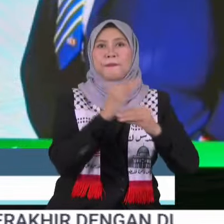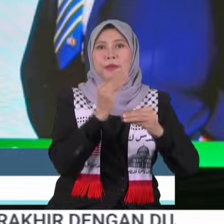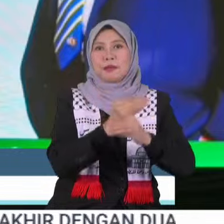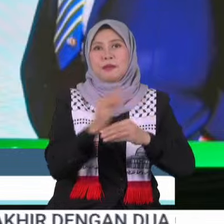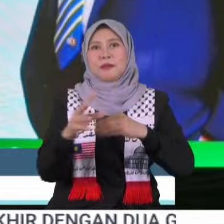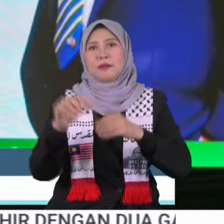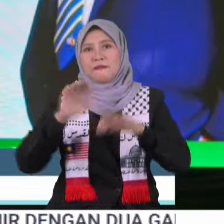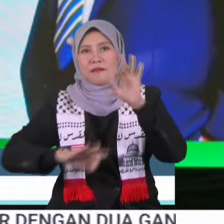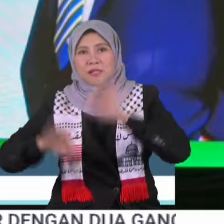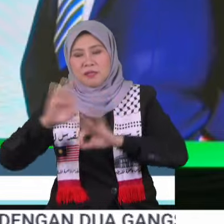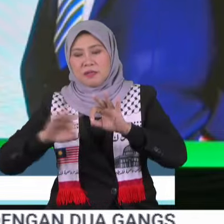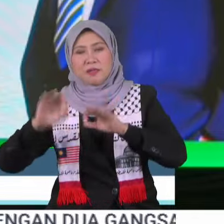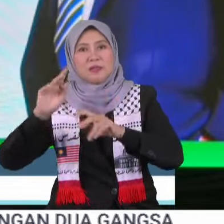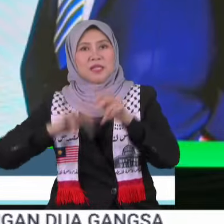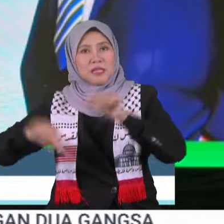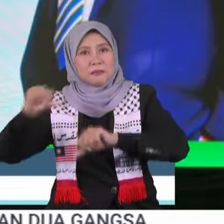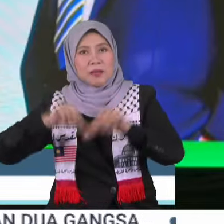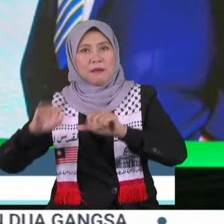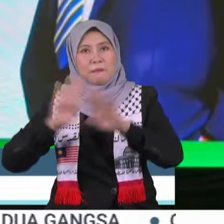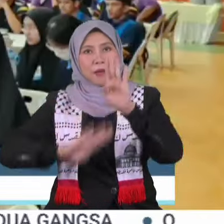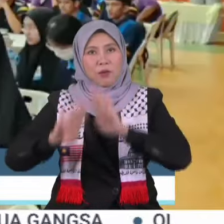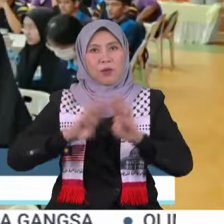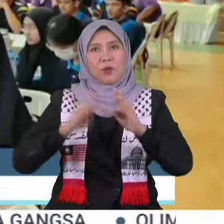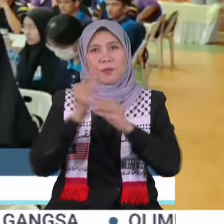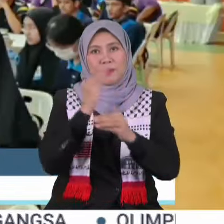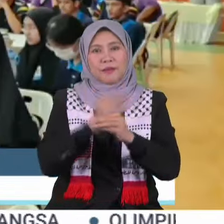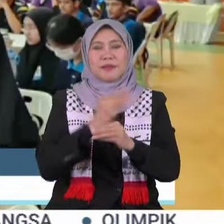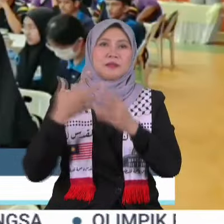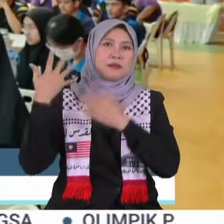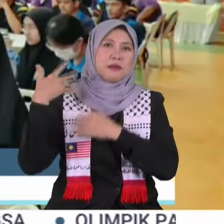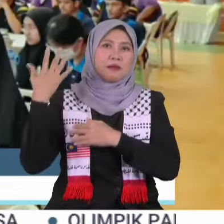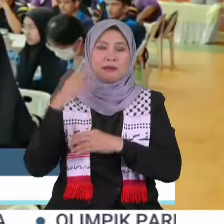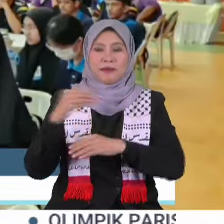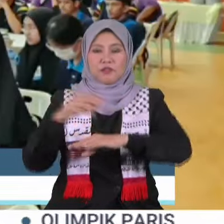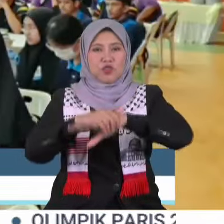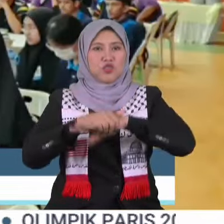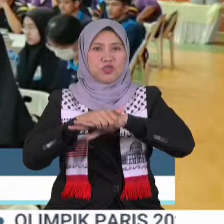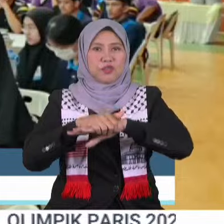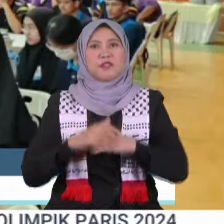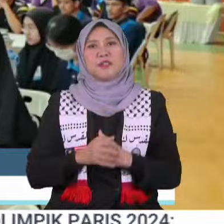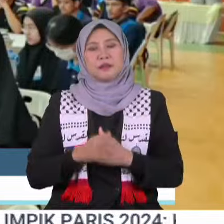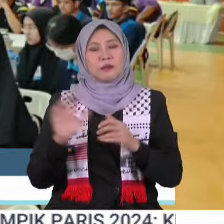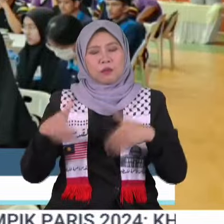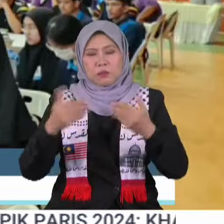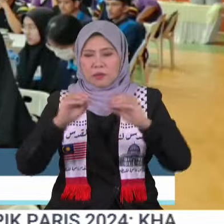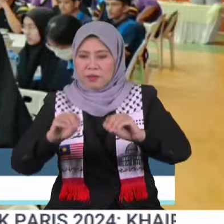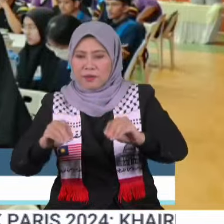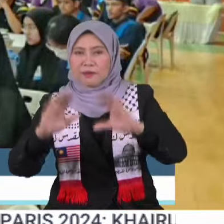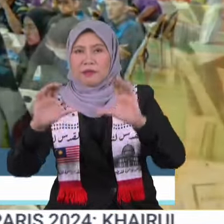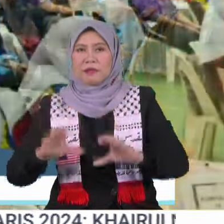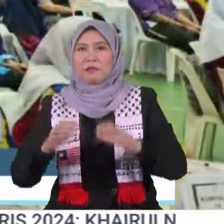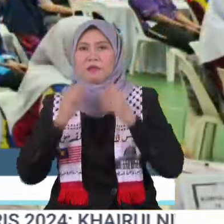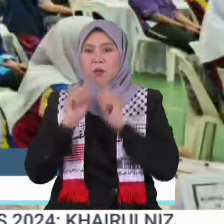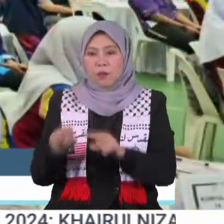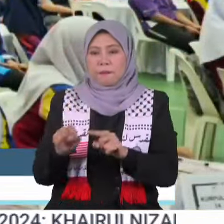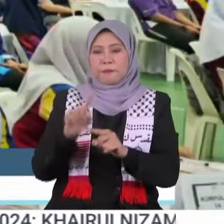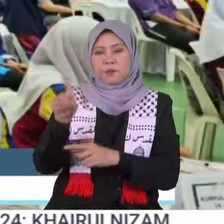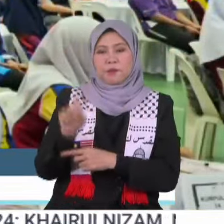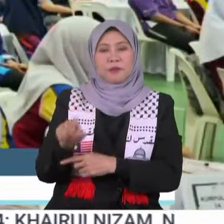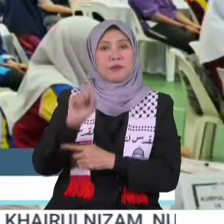kimia, biologi, matematik, sejarah dan bahasa Inggeris. Program memberi pendedahan teknik menjawab soalan SPM. Program